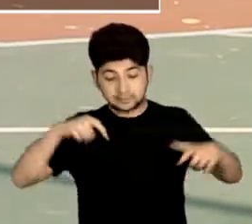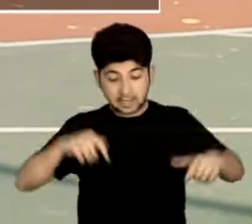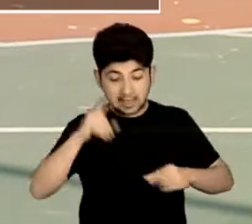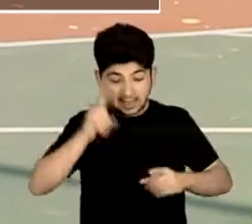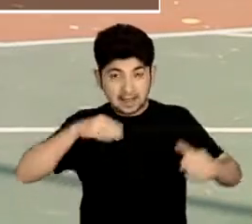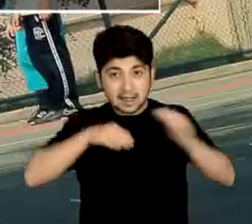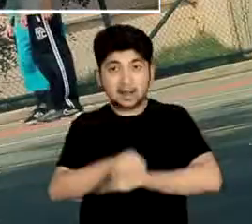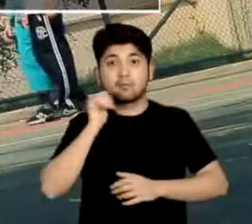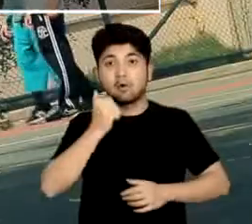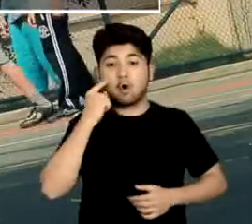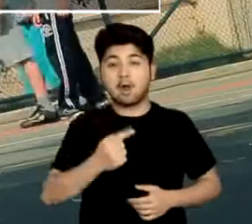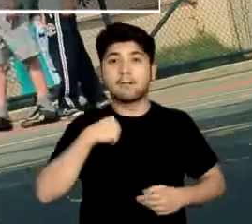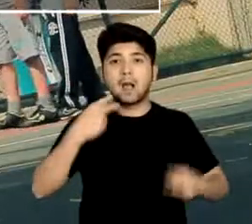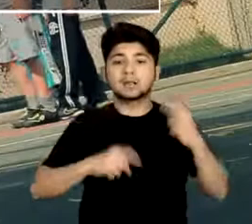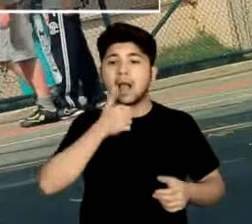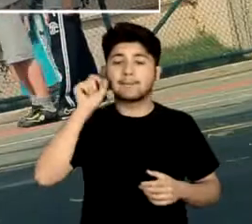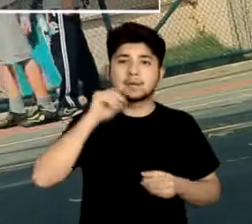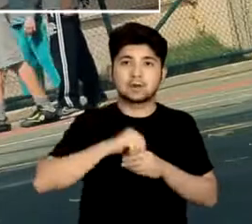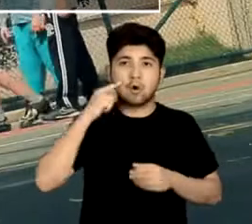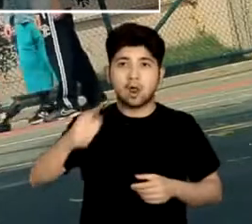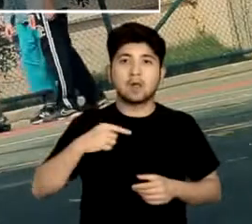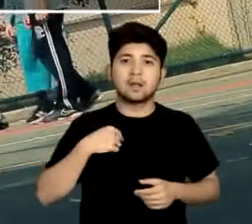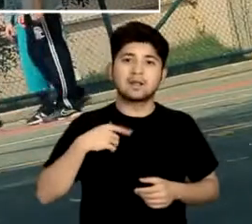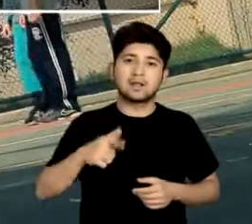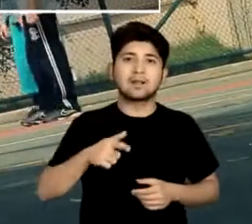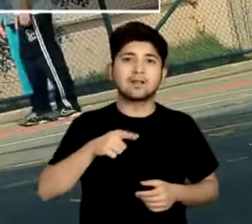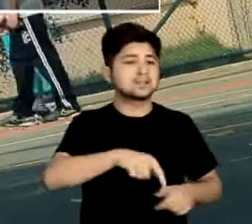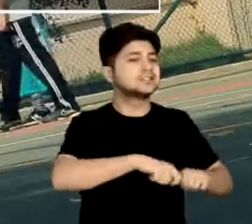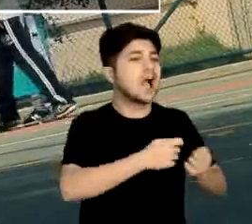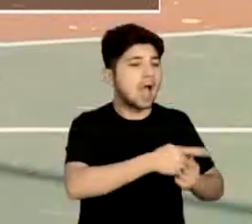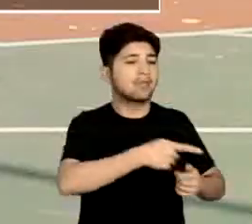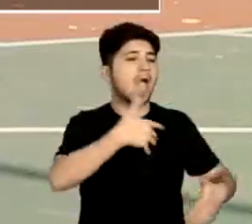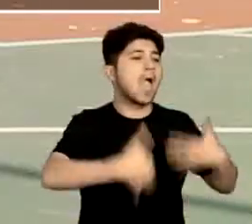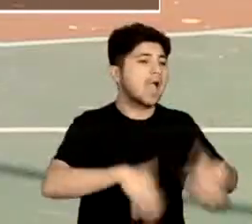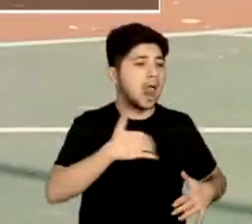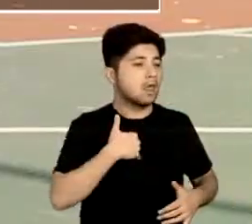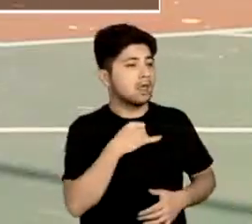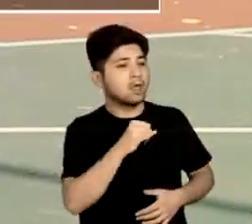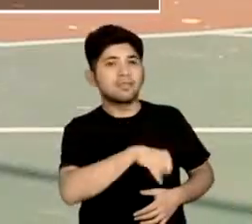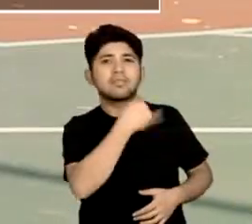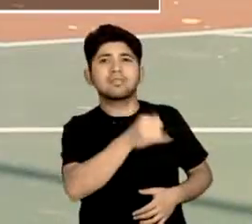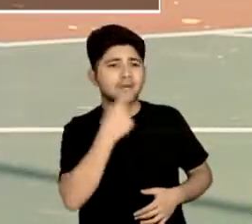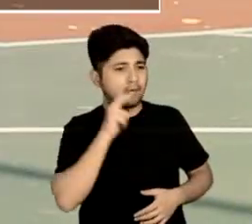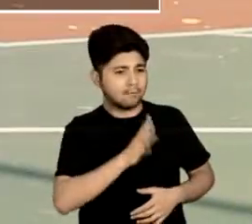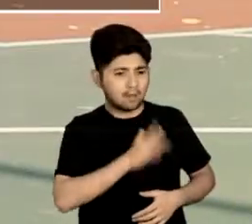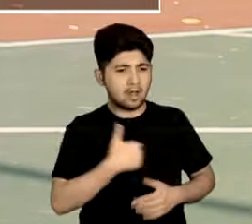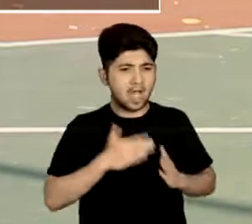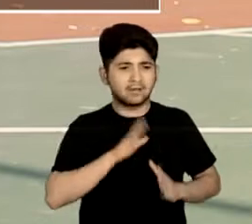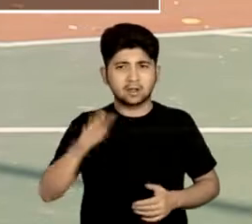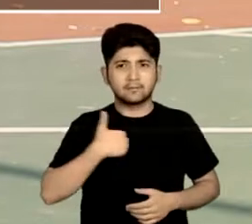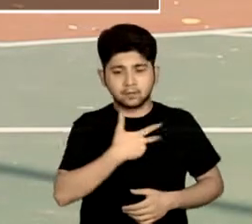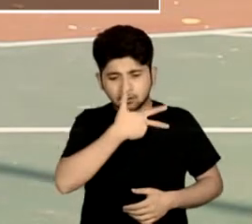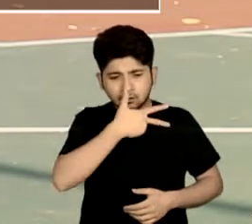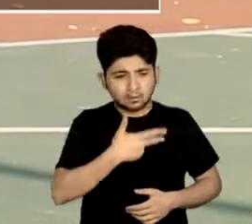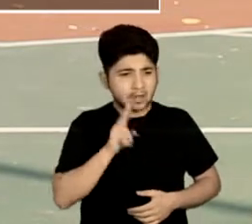ilk girdiğim gün bazı abilerimiz birbirlerine hani, tabiri caizse bu sakat, bu engelli diye birbirleri çok dalga yapar. O gün eve